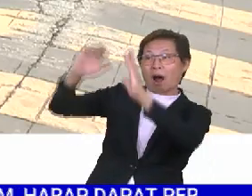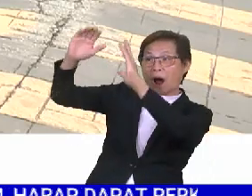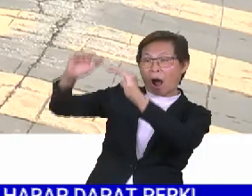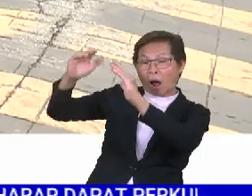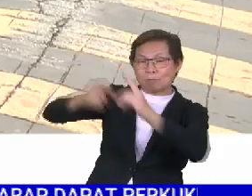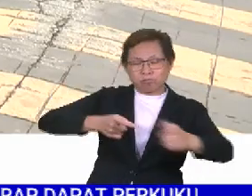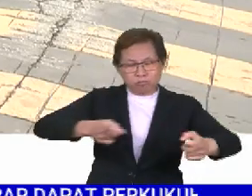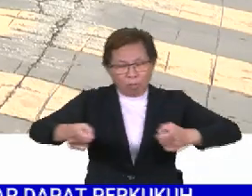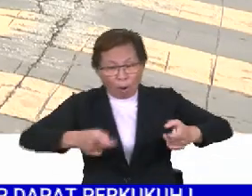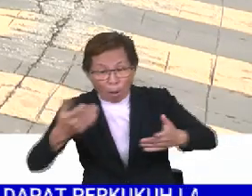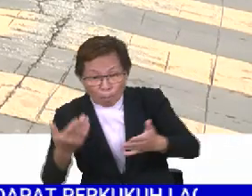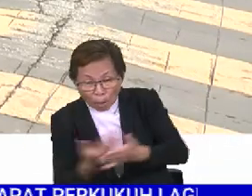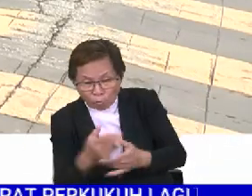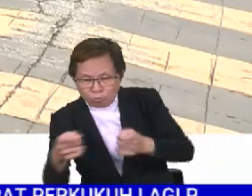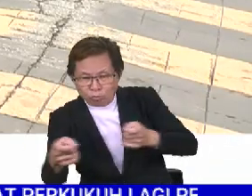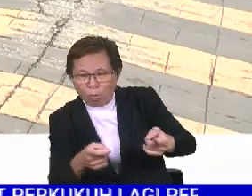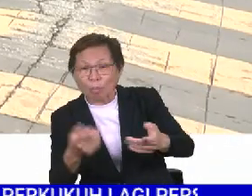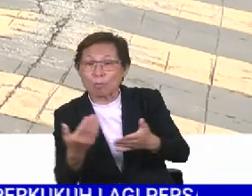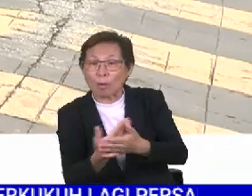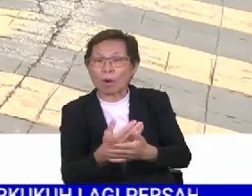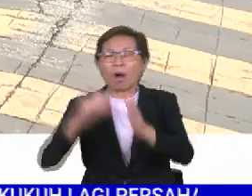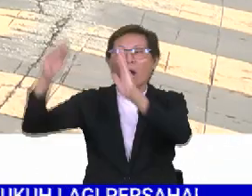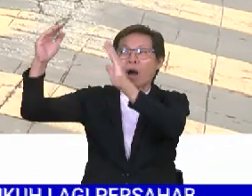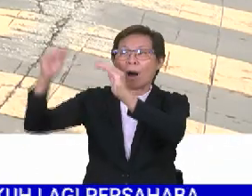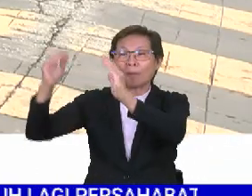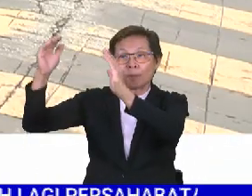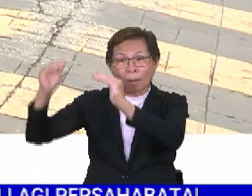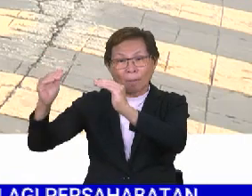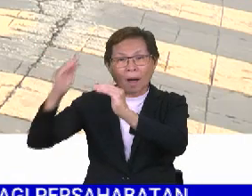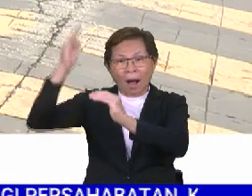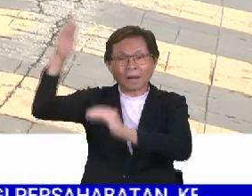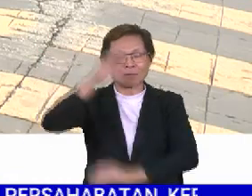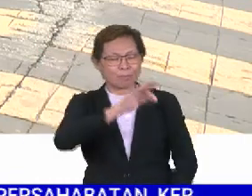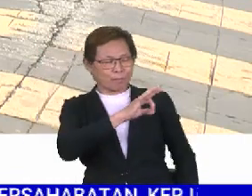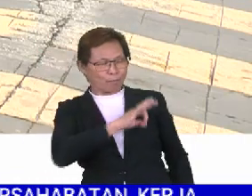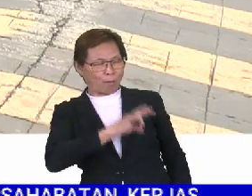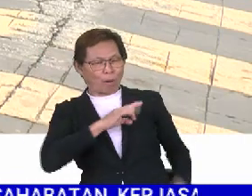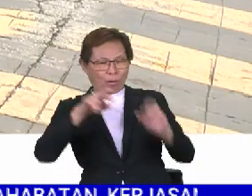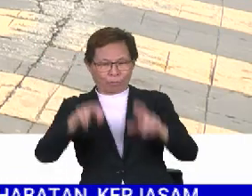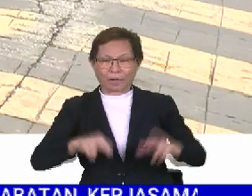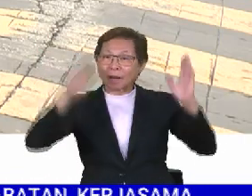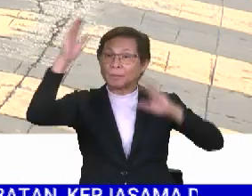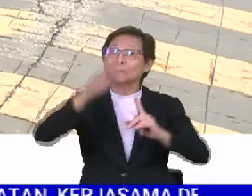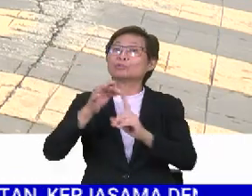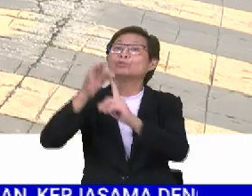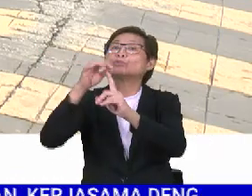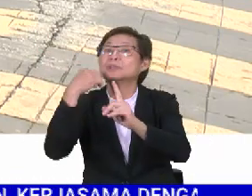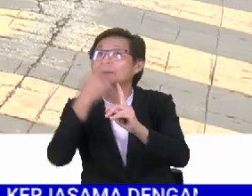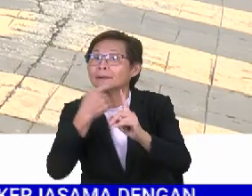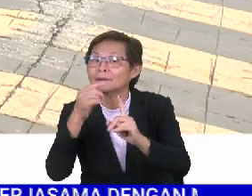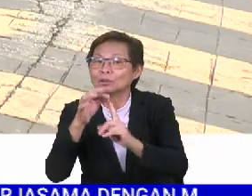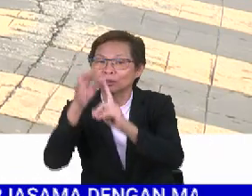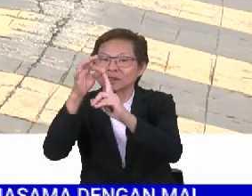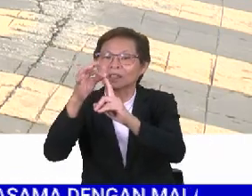dengan pemerintahan yang baru ini, semoga ia akan memberi manfaat kepada rakyat Malaysia khususnya,